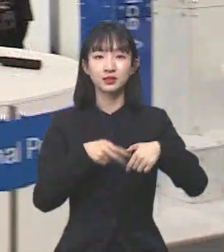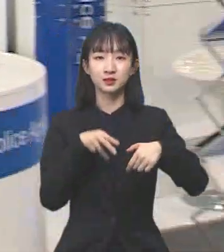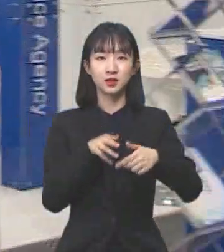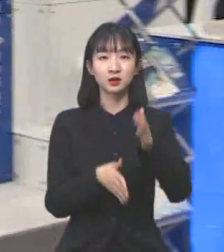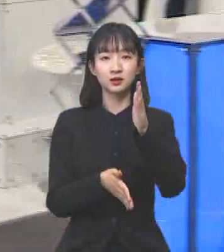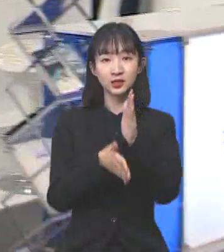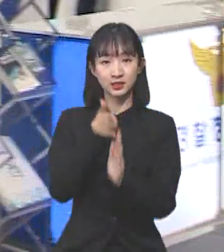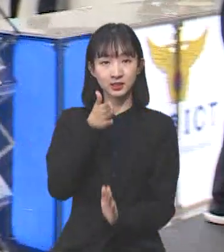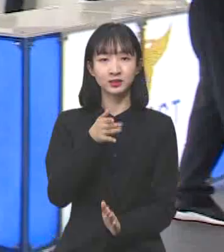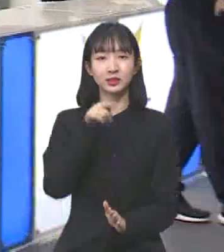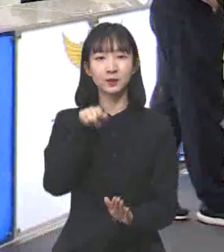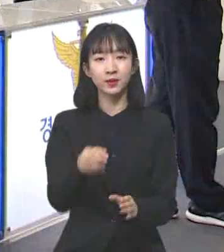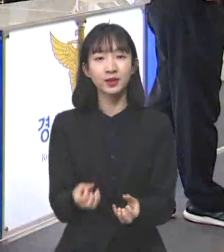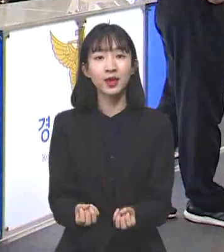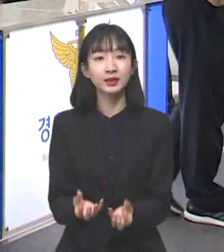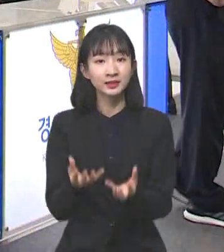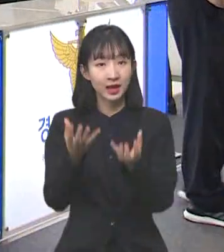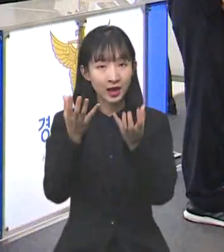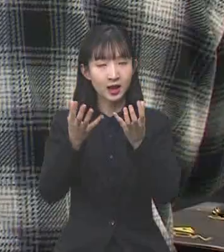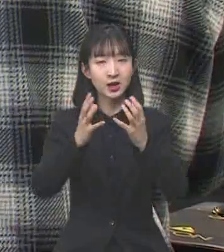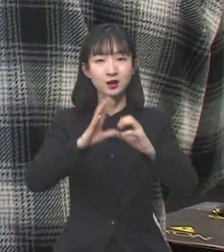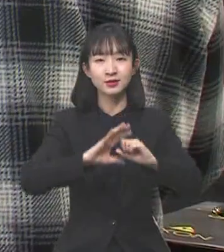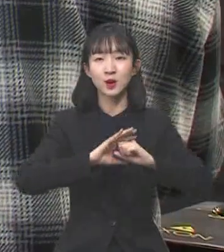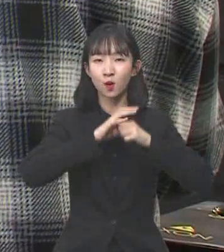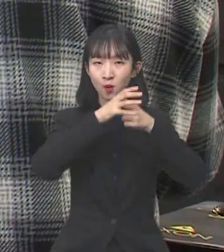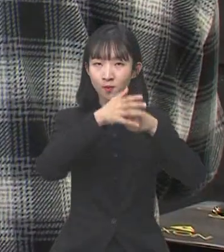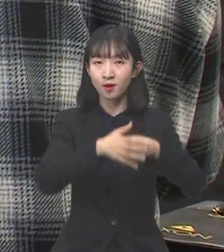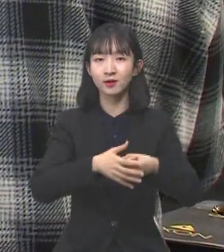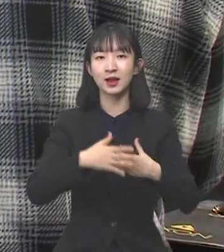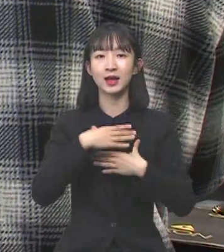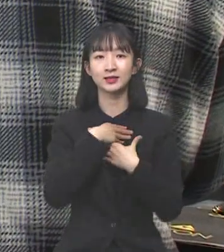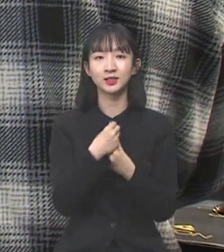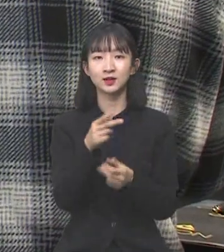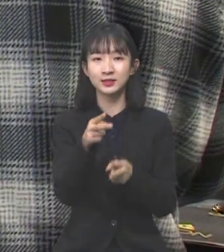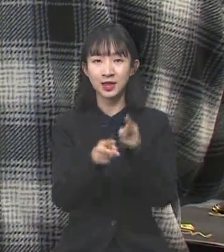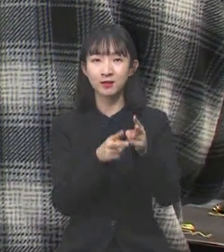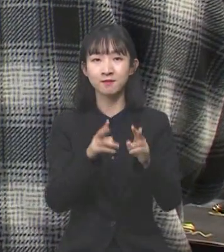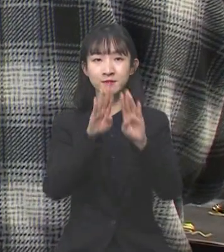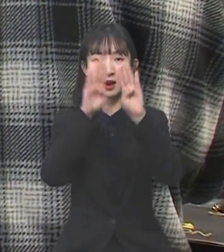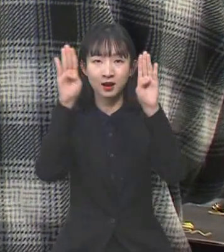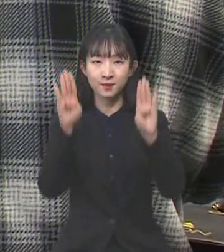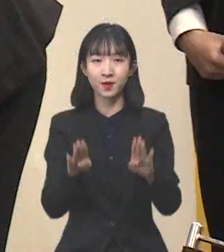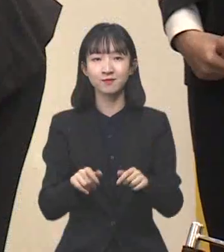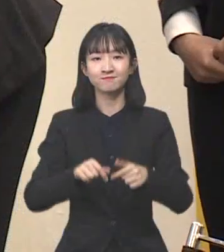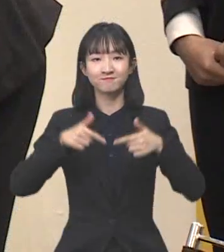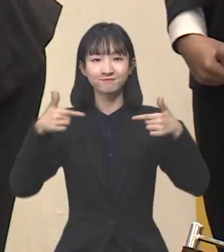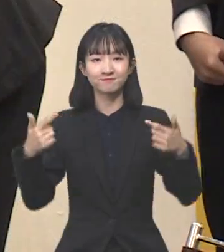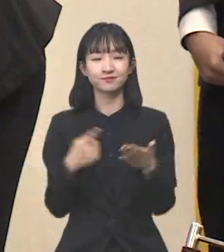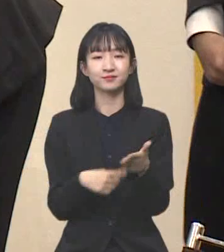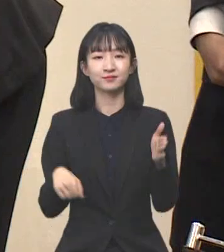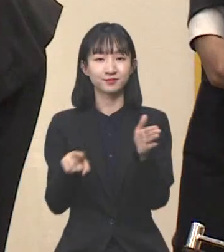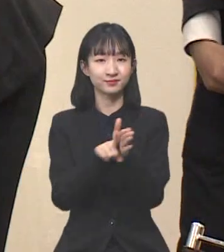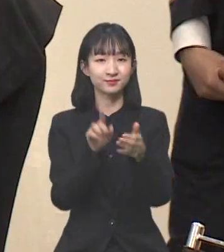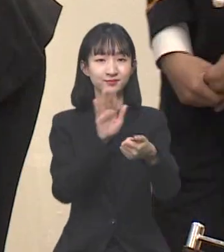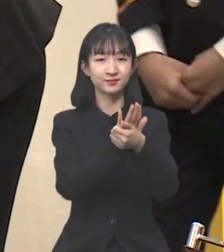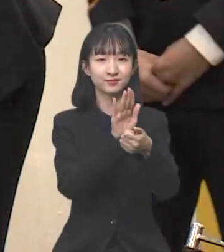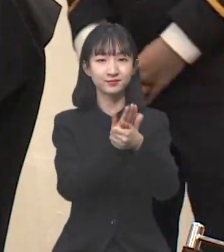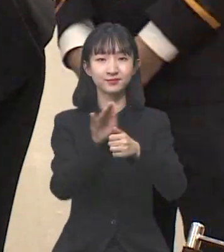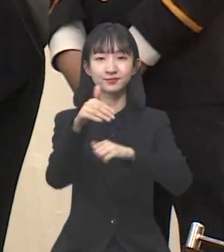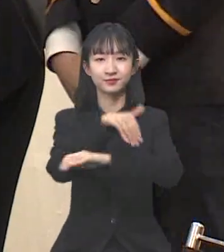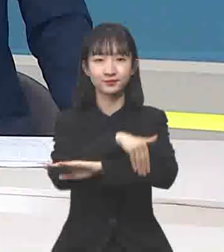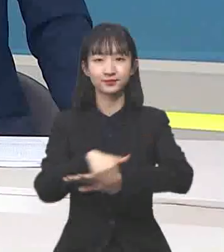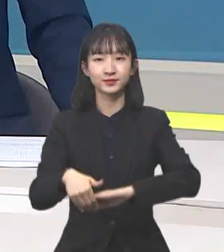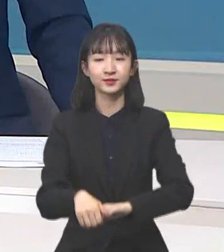이번 행사가 글로벌 치안 산업 박람회 로 성장 하도록 적극 지원할 방침입니다 티브로드 뉴스 배상민